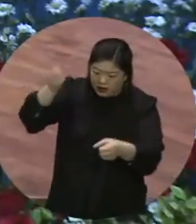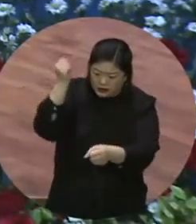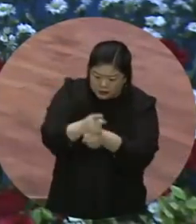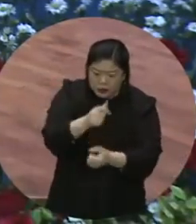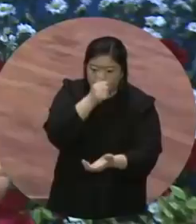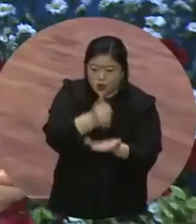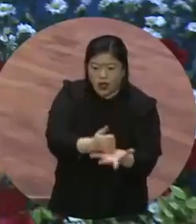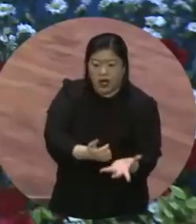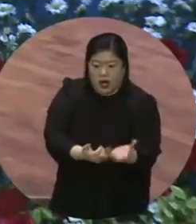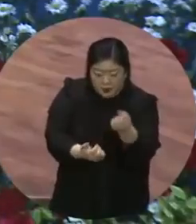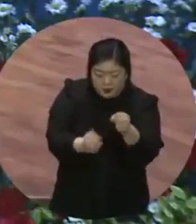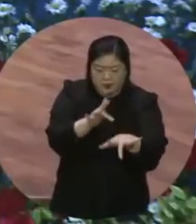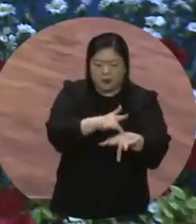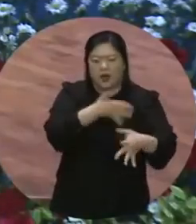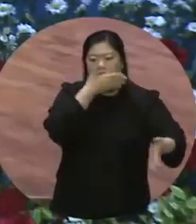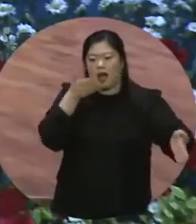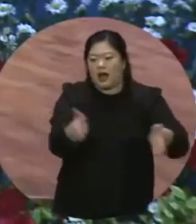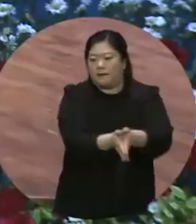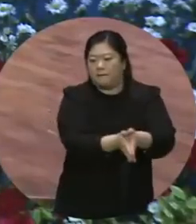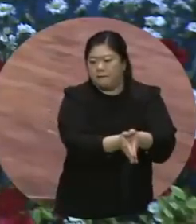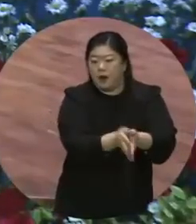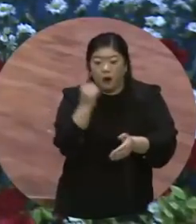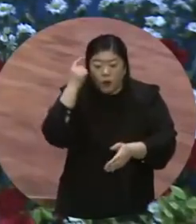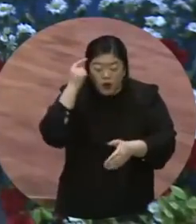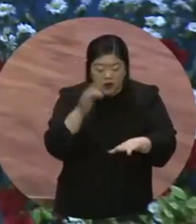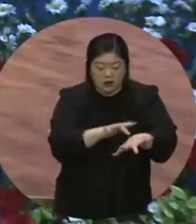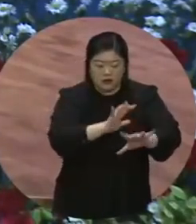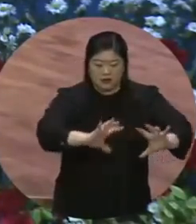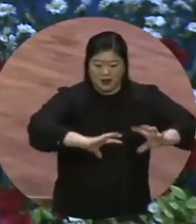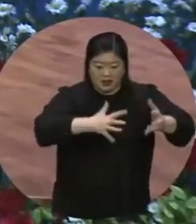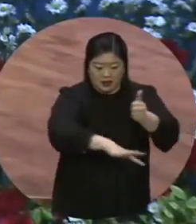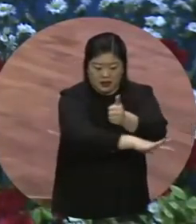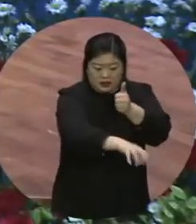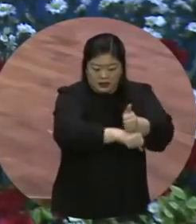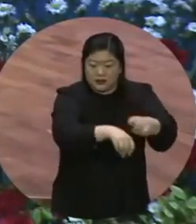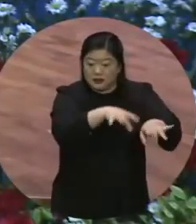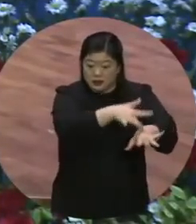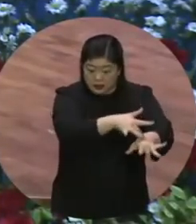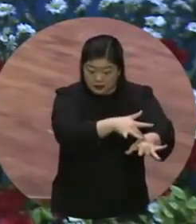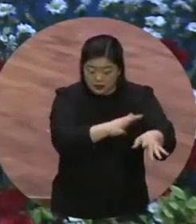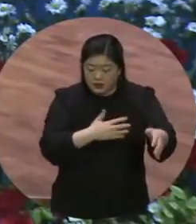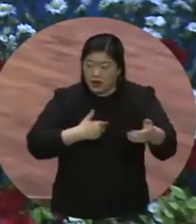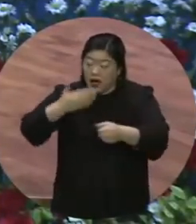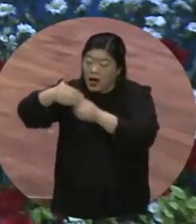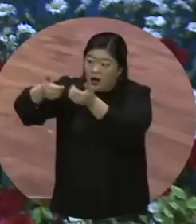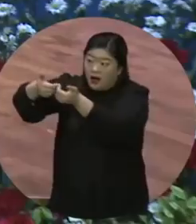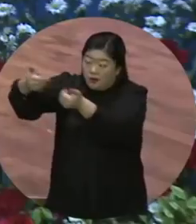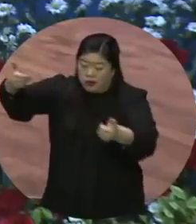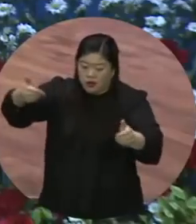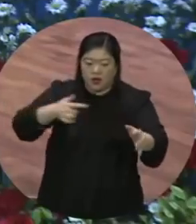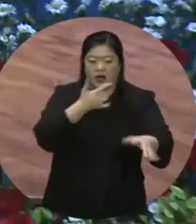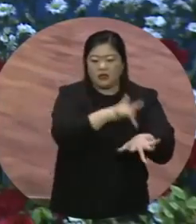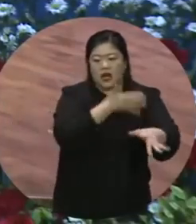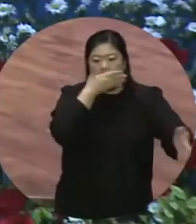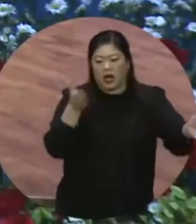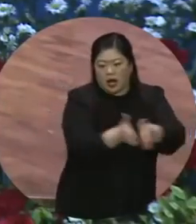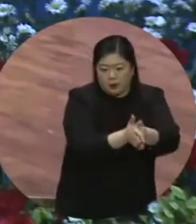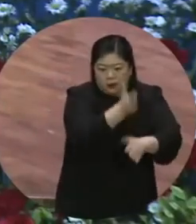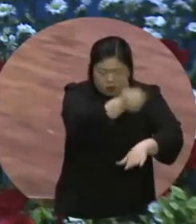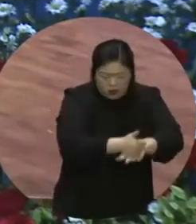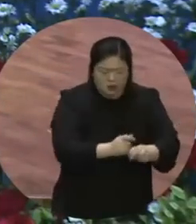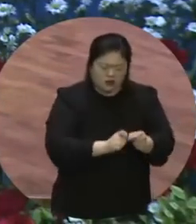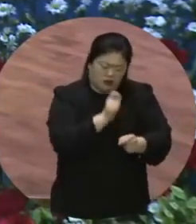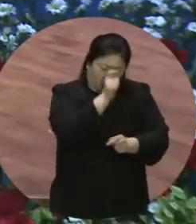잡혀서 이 세상 왕이 사단이니까 사단 잡혀 사단의 종노릇 하다가 영원한 멸망길로 갈 수밖에 없는